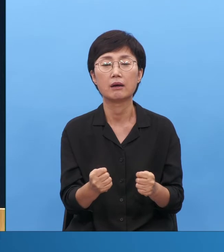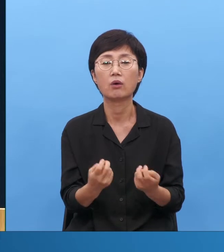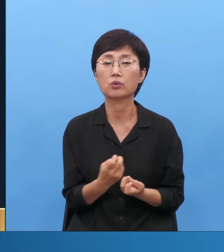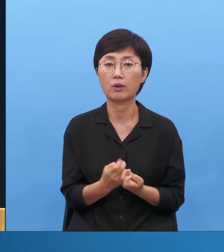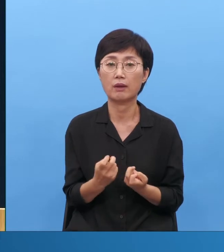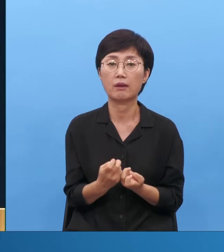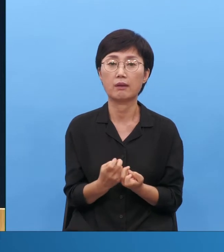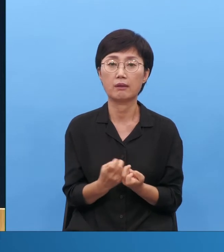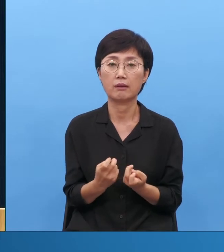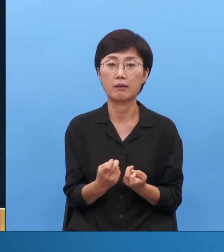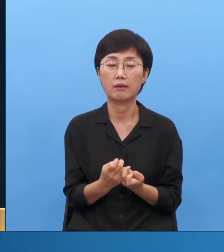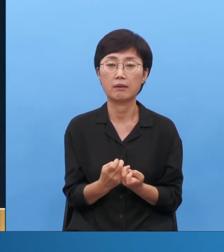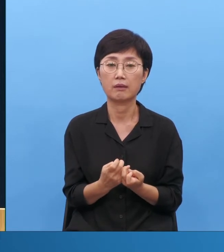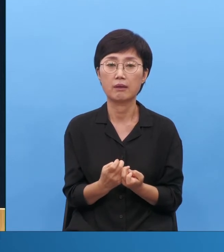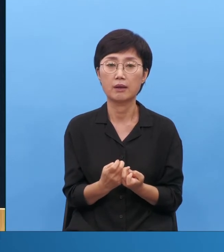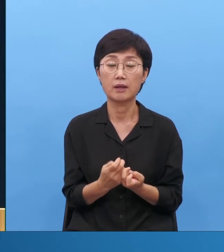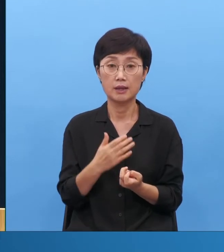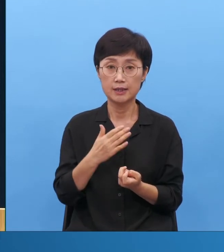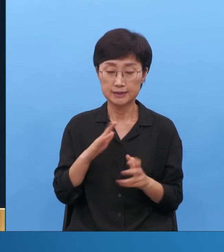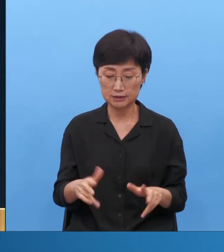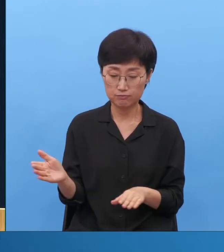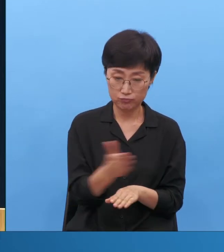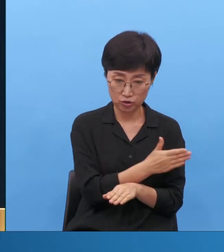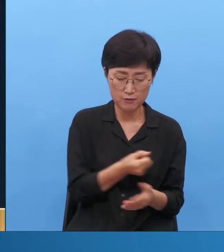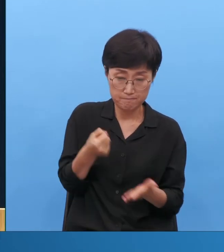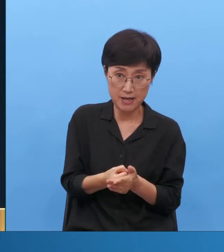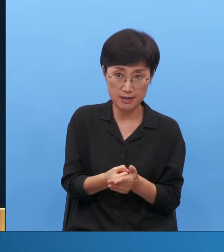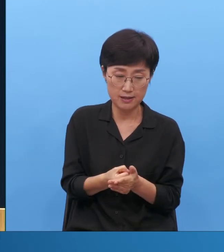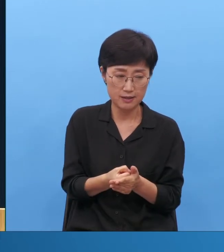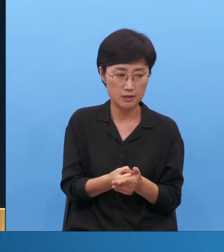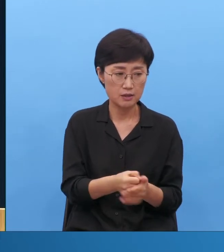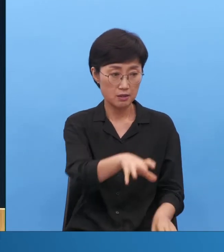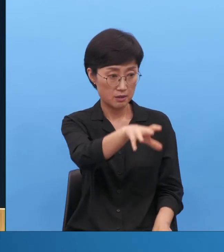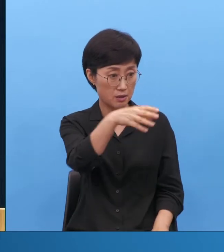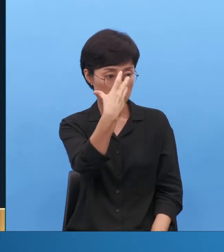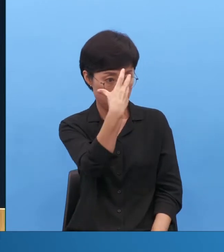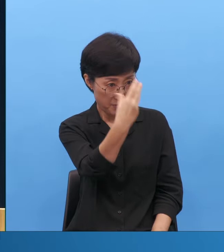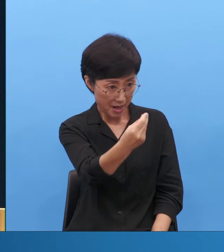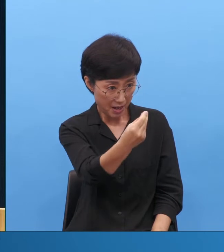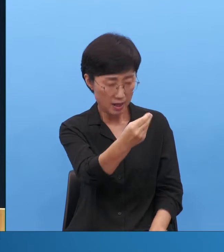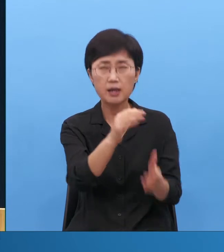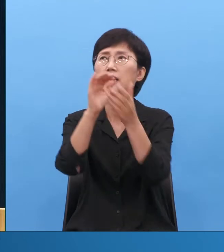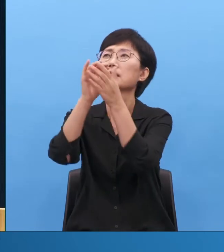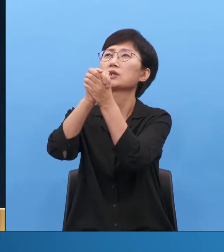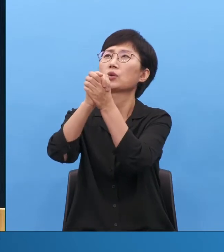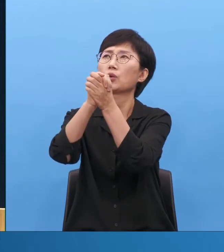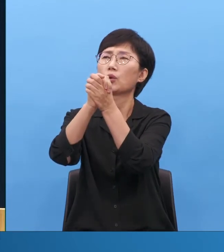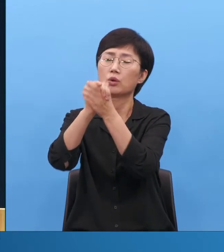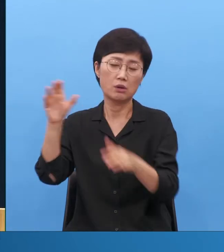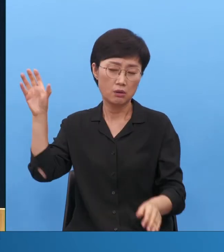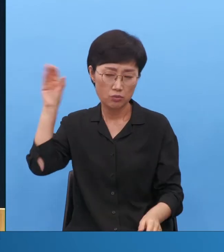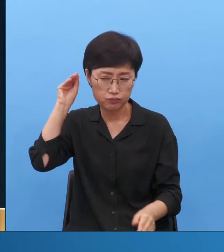모든 걸 기도로 바꾸세요. Change everything into prayer, 반드시 역사한다. and surely the works will arise.